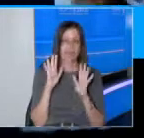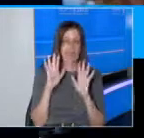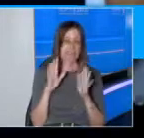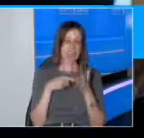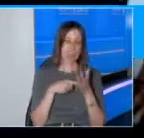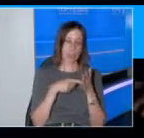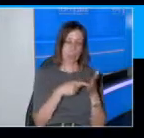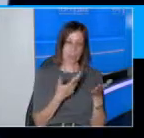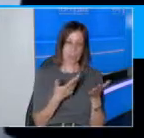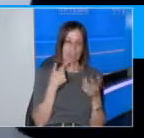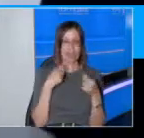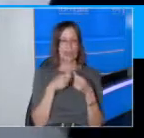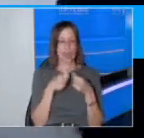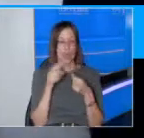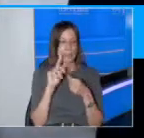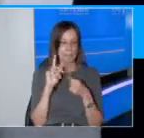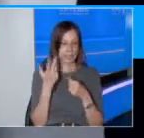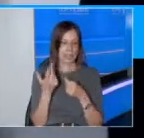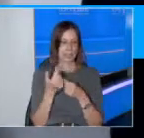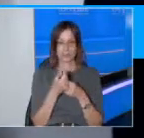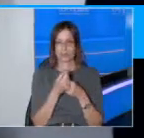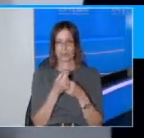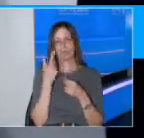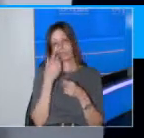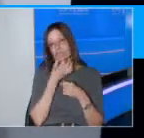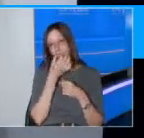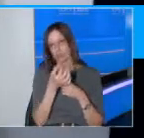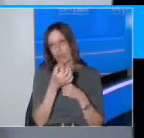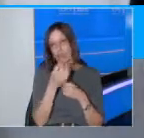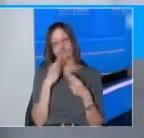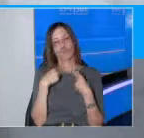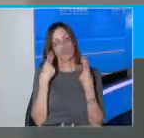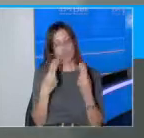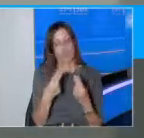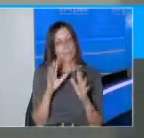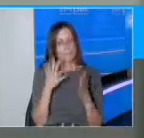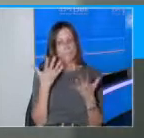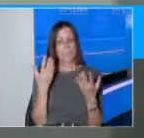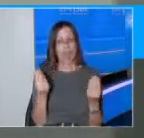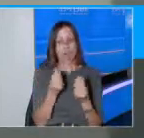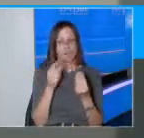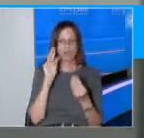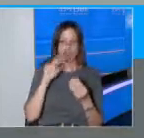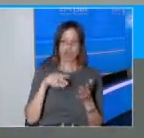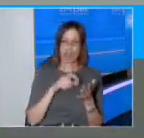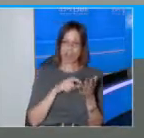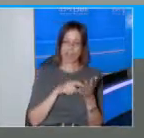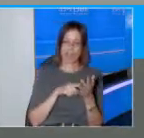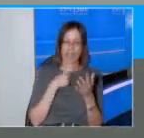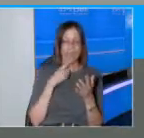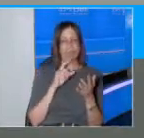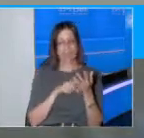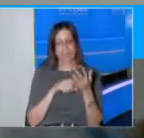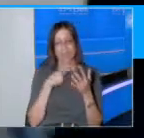דוגמאות, תלוי מי, והשאלה, שוב, מה החומר שיש לתביעה? התביעה למשל ציינה